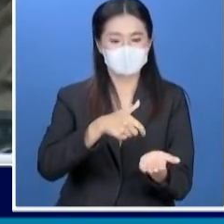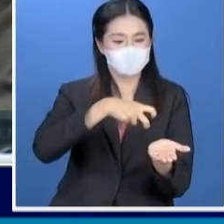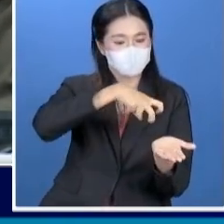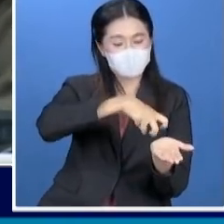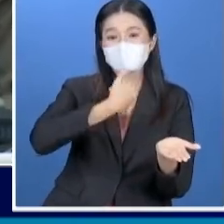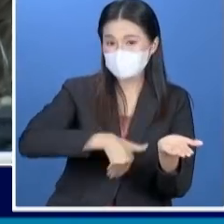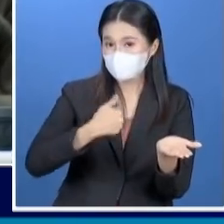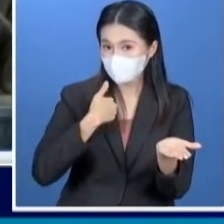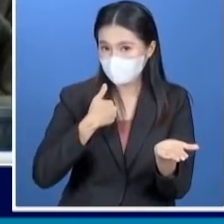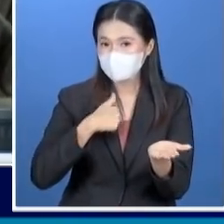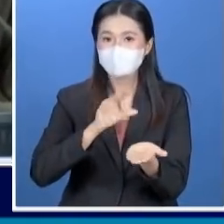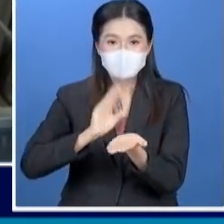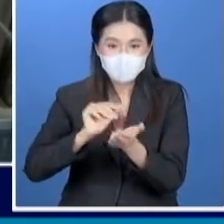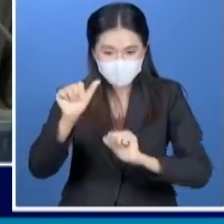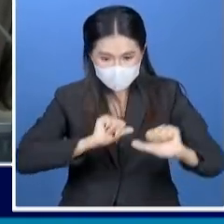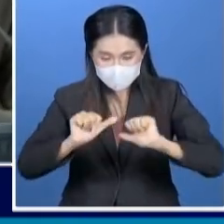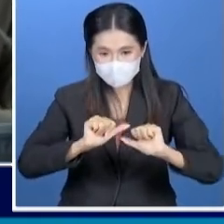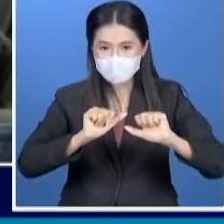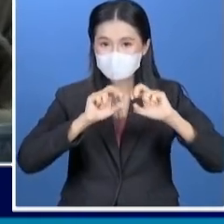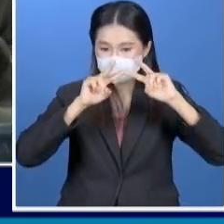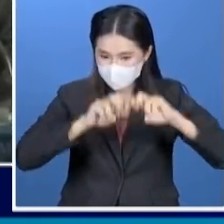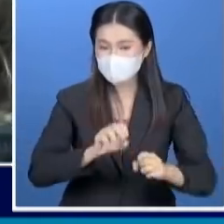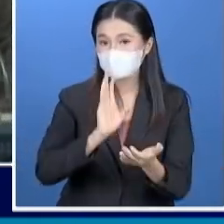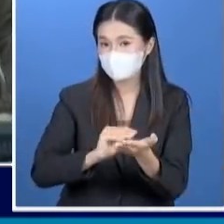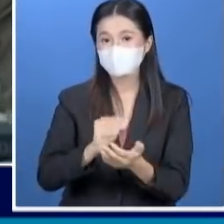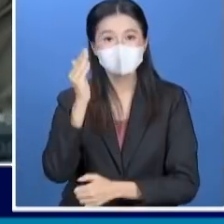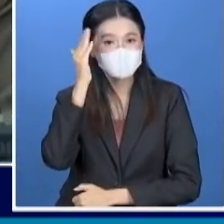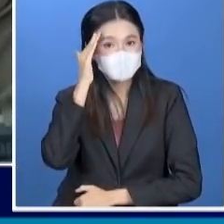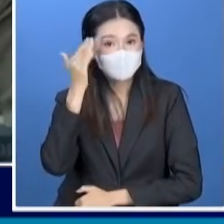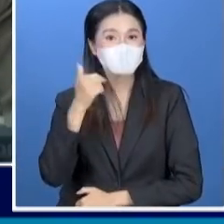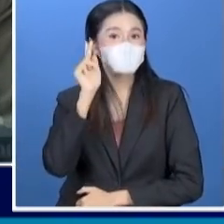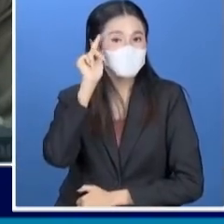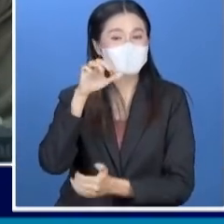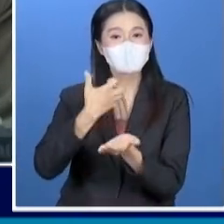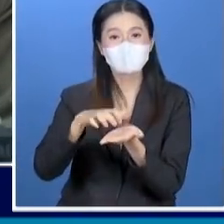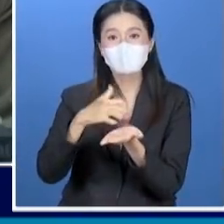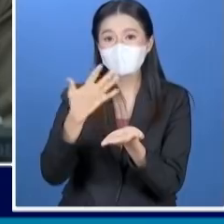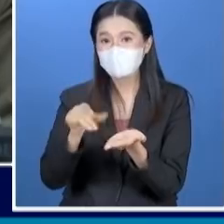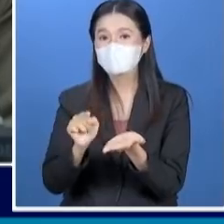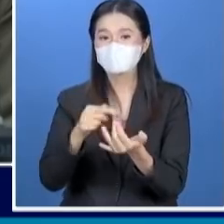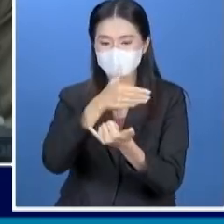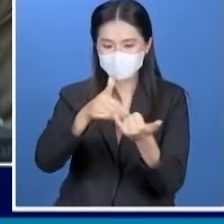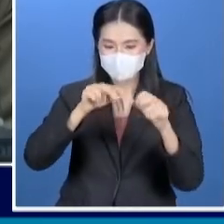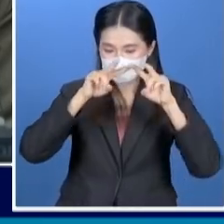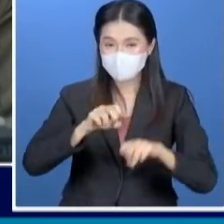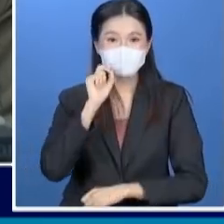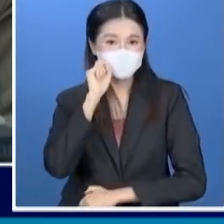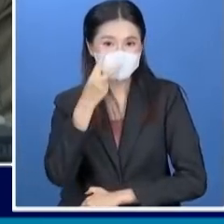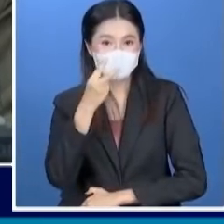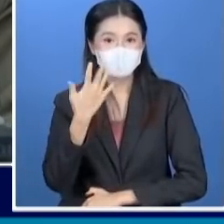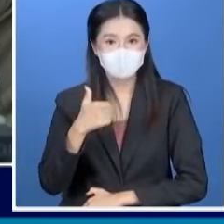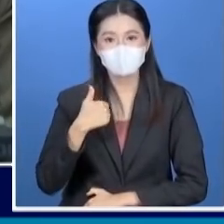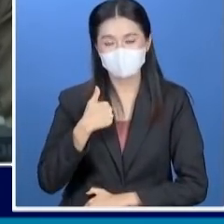ครับก็มีการเก็บข้อมูลทางวิทยาศาสตร์ส่วนหนึ่งนะครับซึ่งก็ท่านคงจะทราบการแถลงข่าวของการพิสูจน์รอบที่2แล้วนะครับ